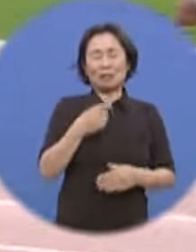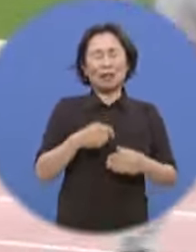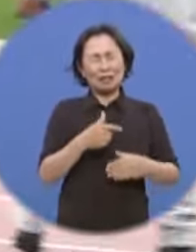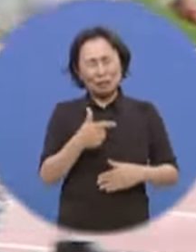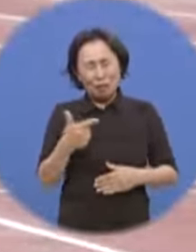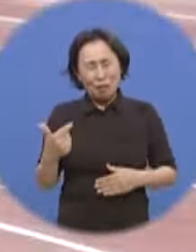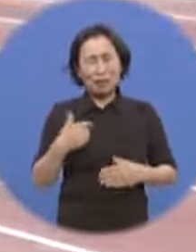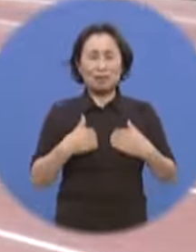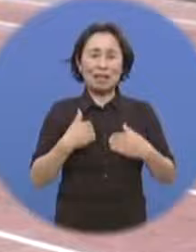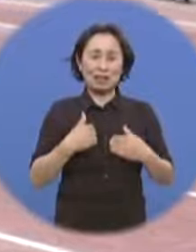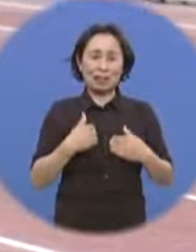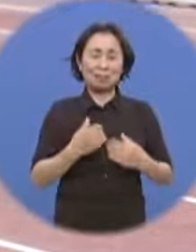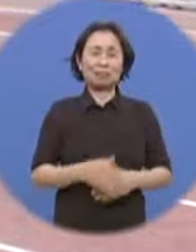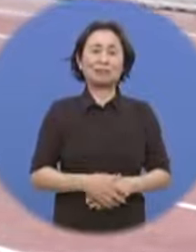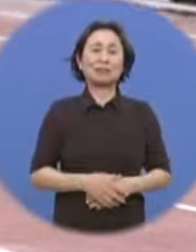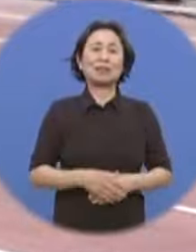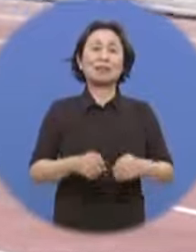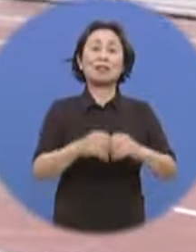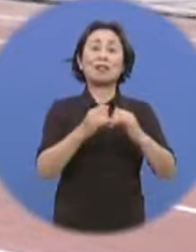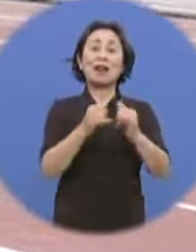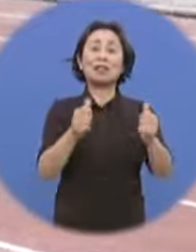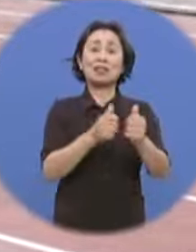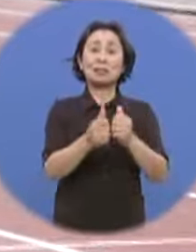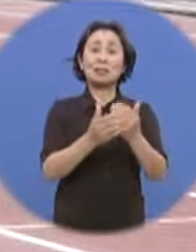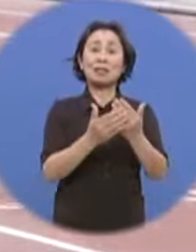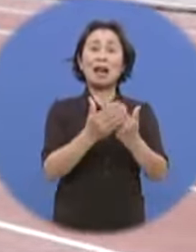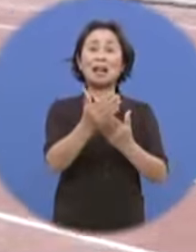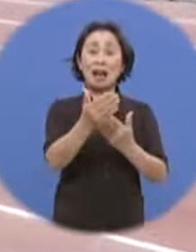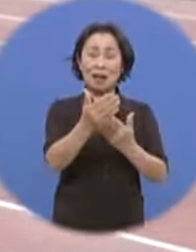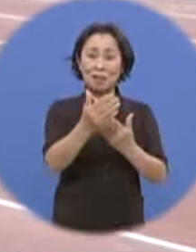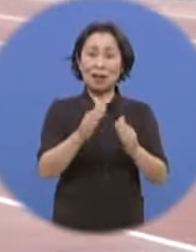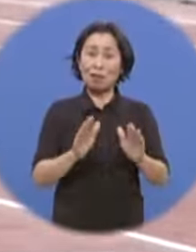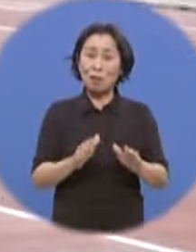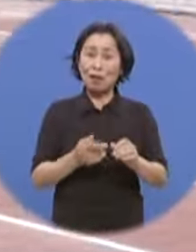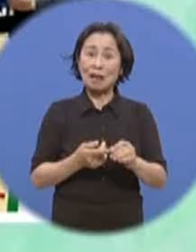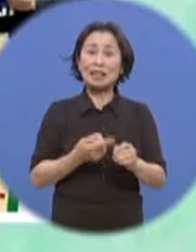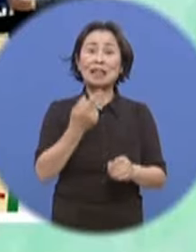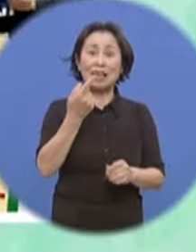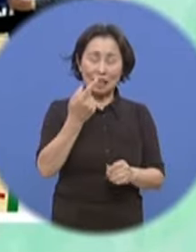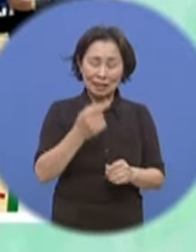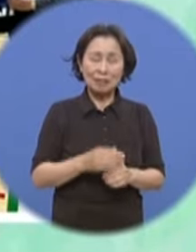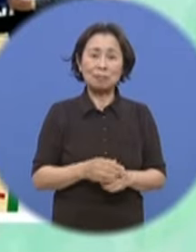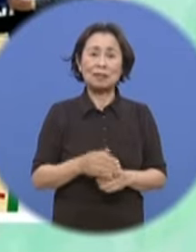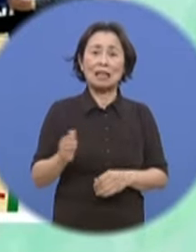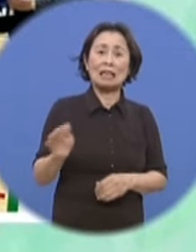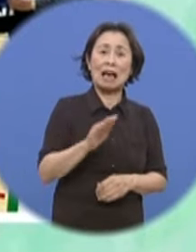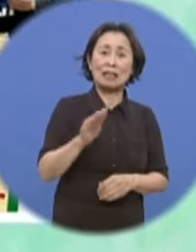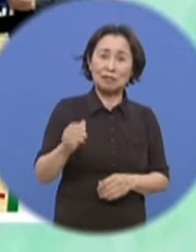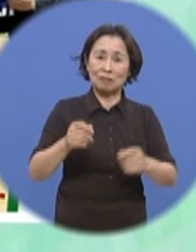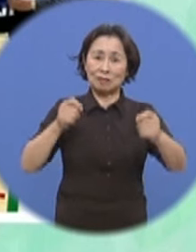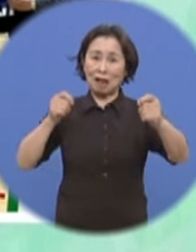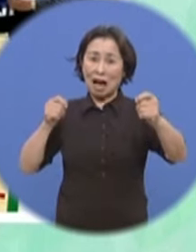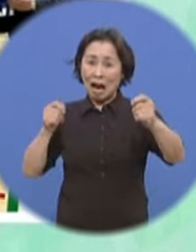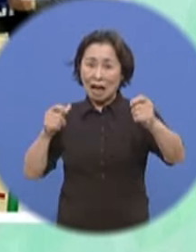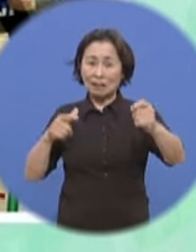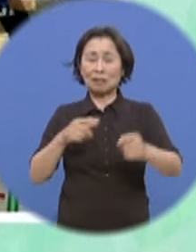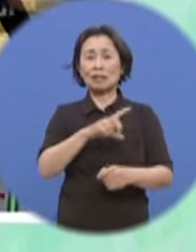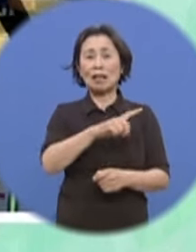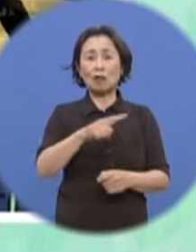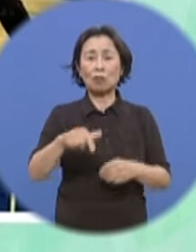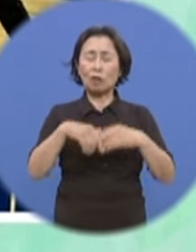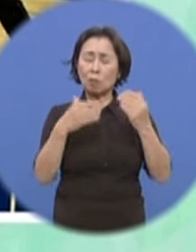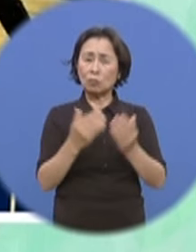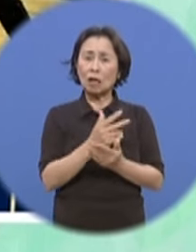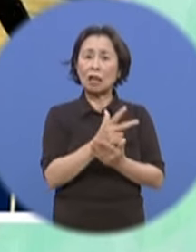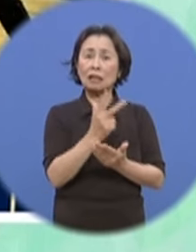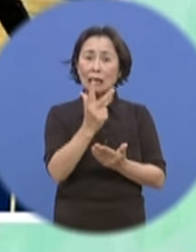ています障害者スポーツ大会については本日を記念として卓球アーチェリーなど軽7種の競技